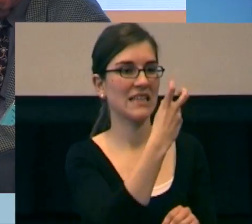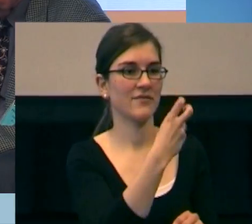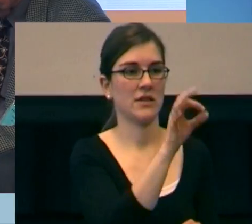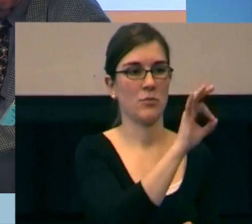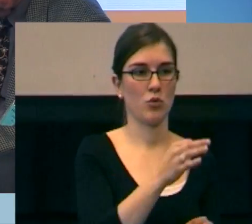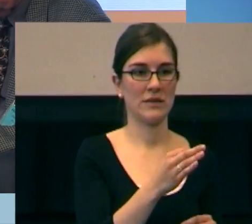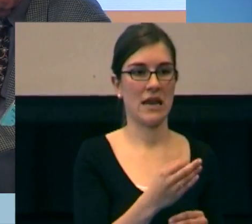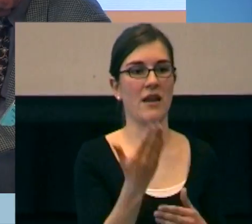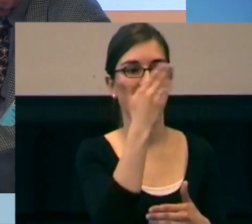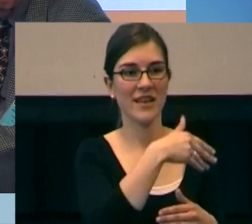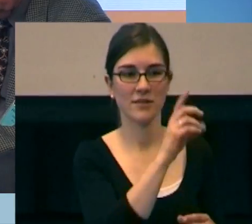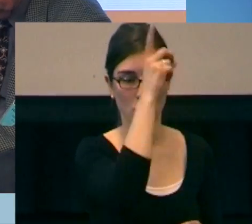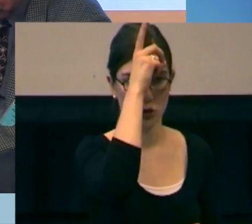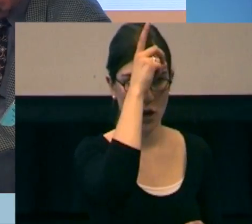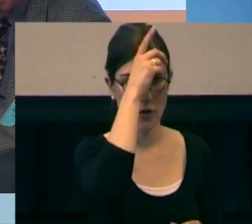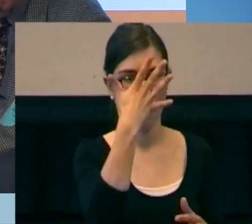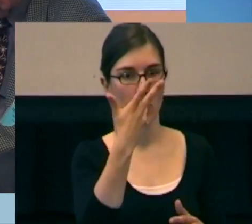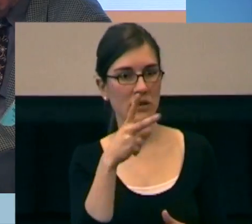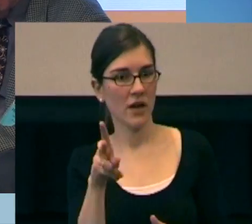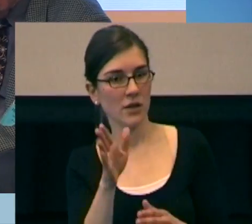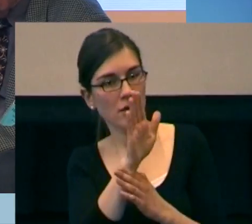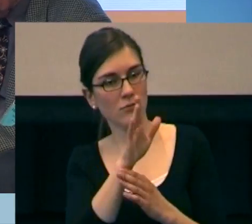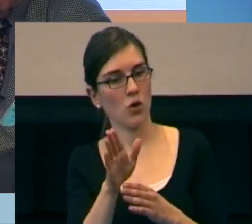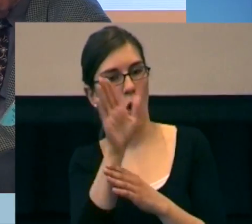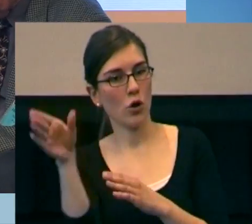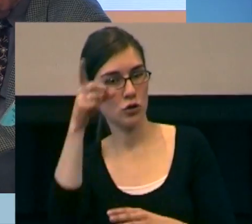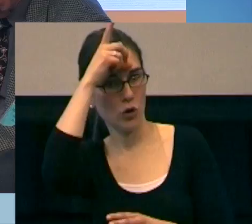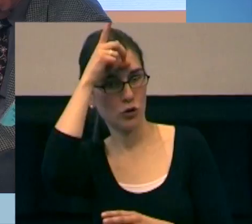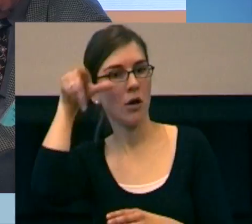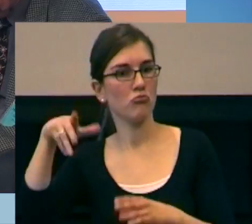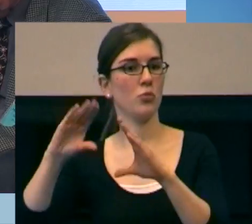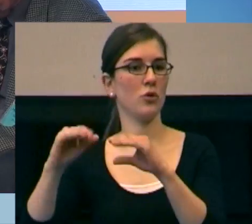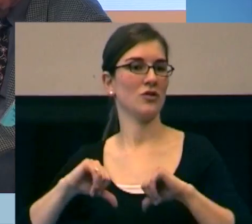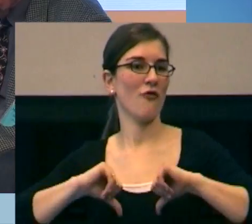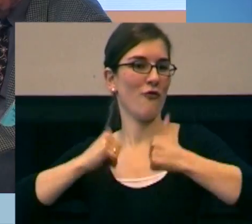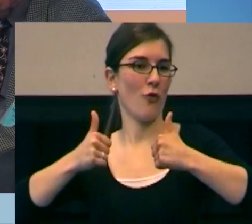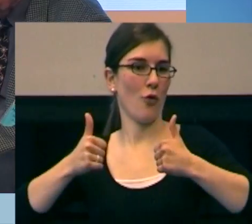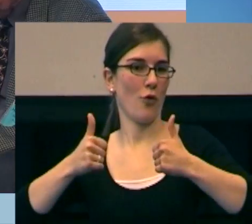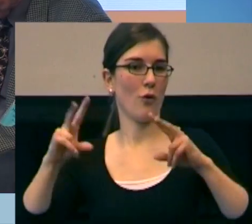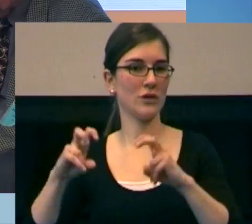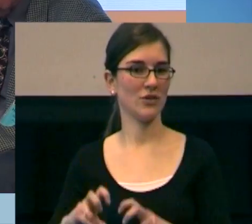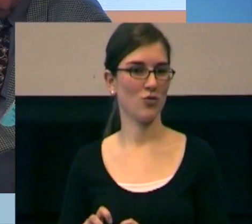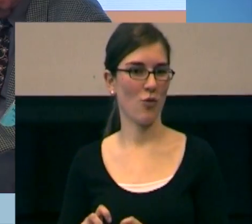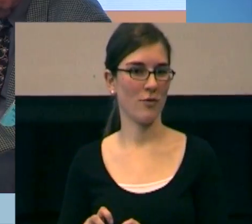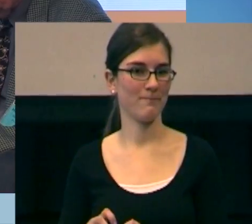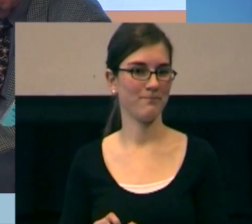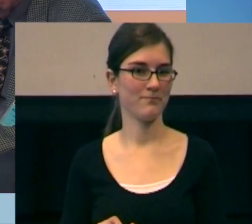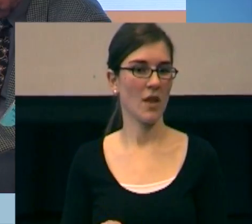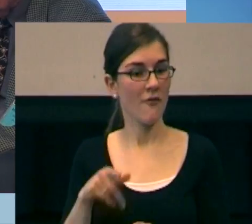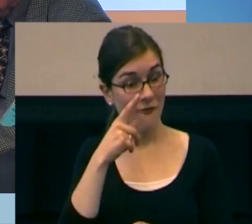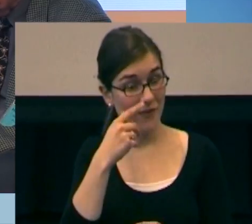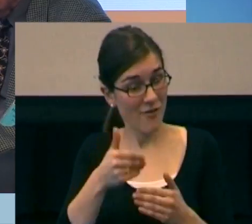25 Prozent im Osten. Rechtzeitig erkannt, ist Prostatakrebs fast immer